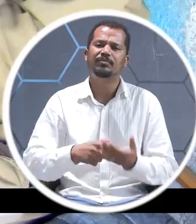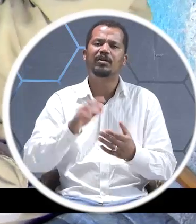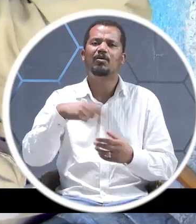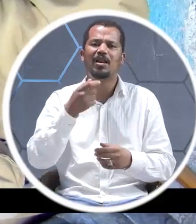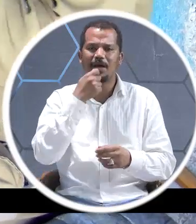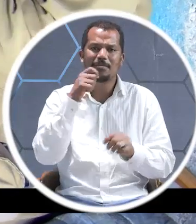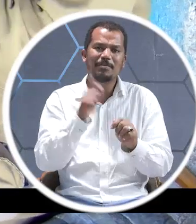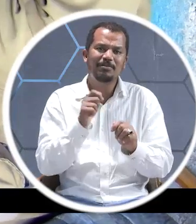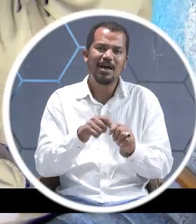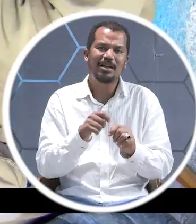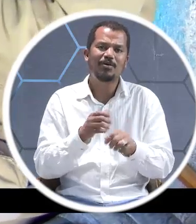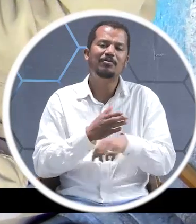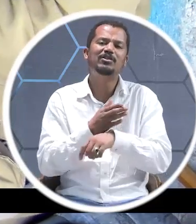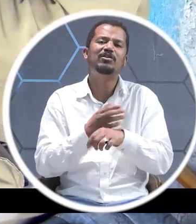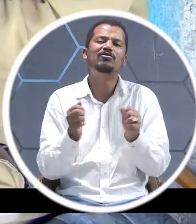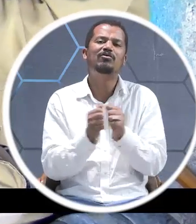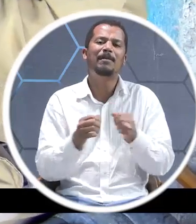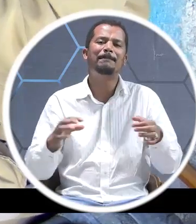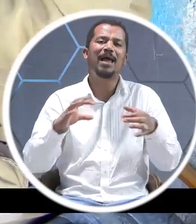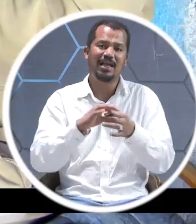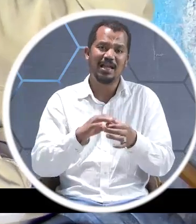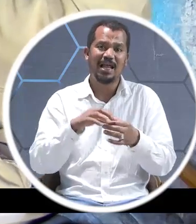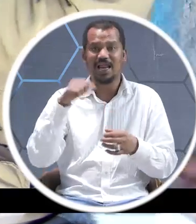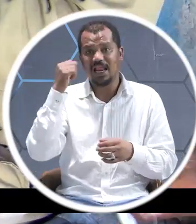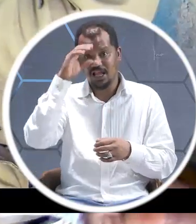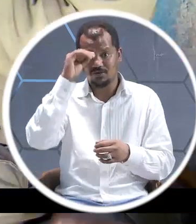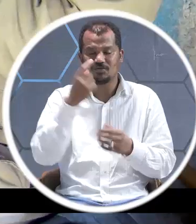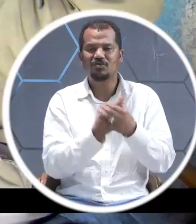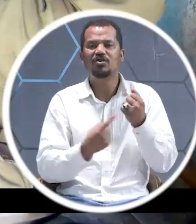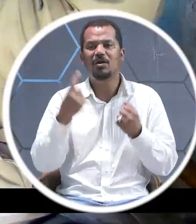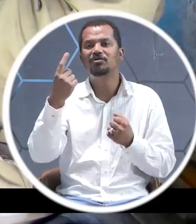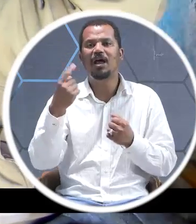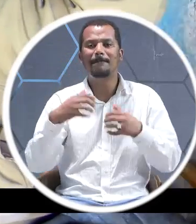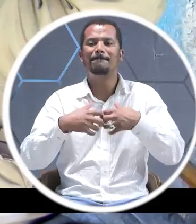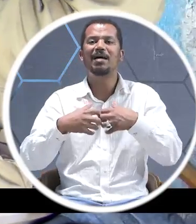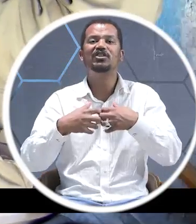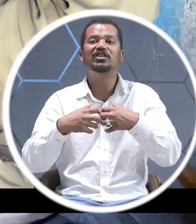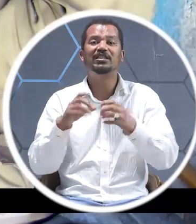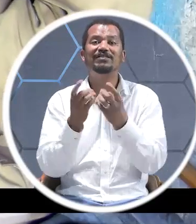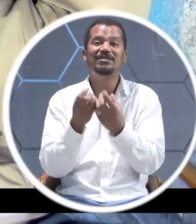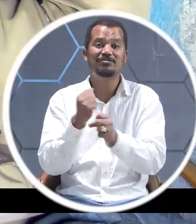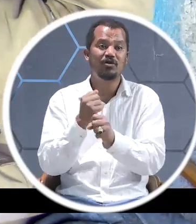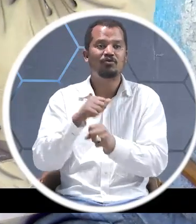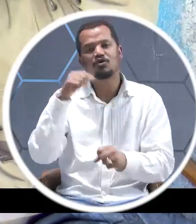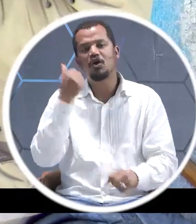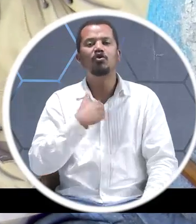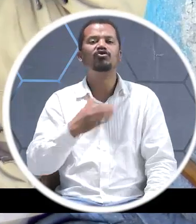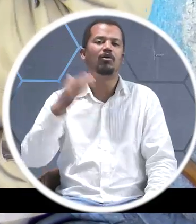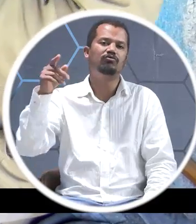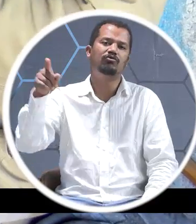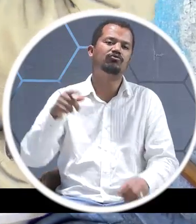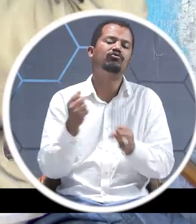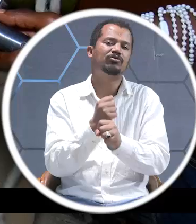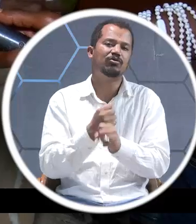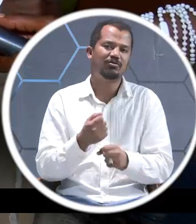ከዛ ደግሞ በመስማር ወይም ደግሞ ከእንጨቱ ጋር የሚያገናኝ ሌላ ሰው ነው ሌሎች አሉ አሁን ማሽን ክፍል የሚሰሩት እነሱ ናቸው